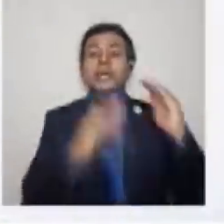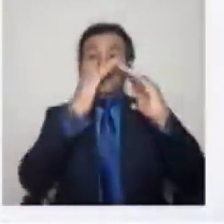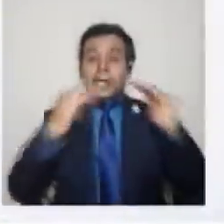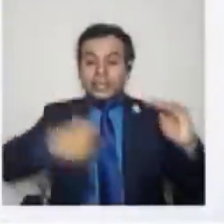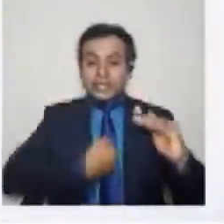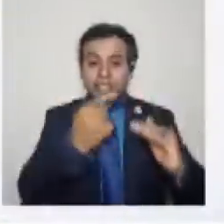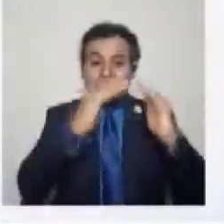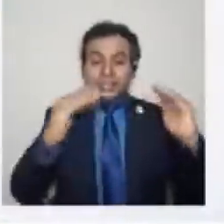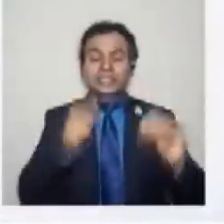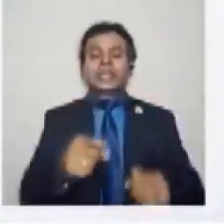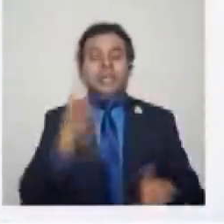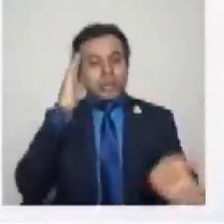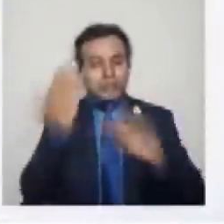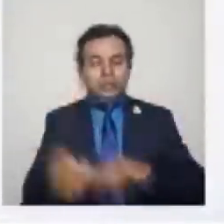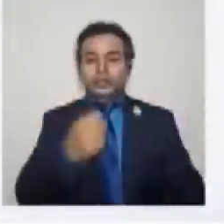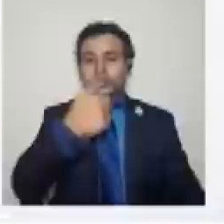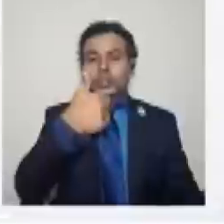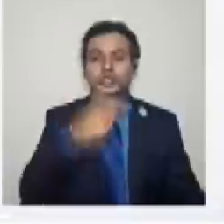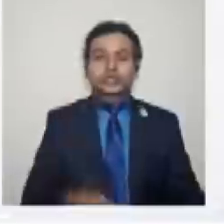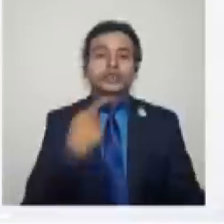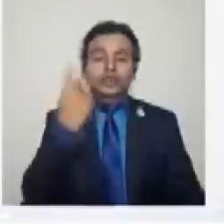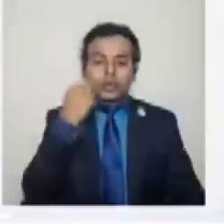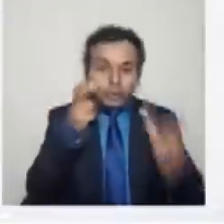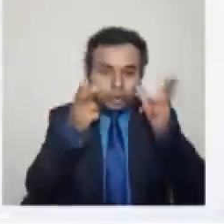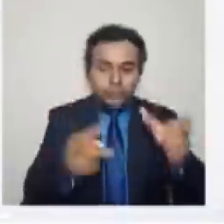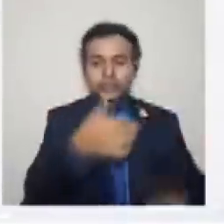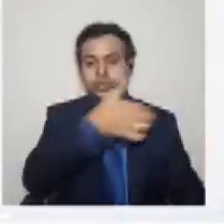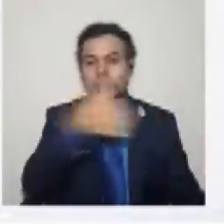হাসপাতালে মৃত্যুবরণ করেছেন 33 জন, বাড়িতে 6 জন।